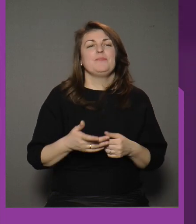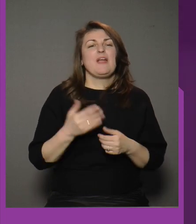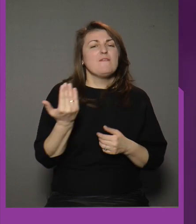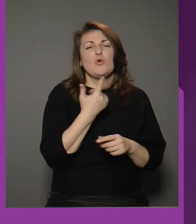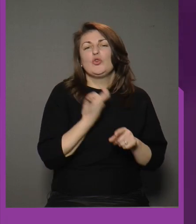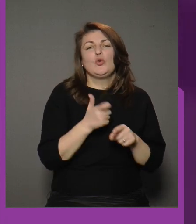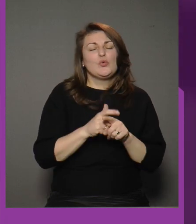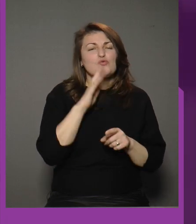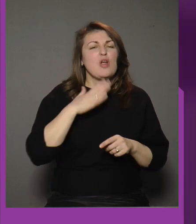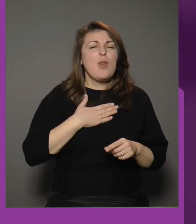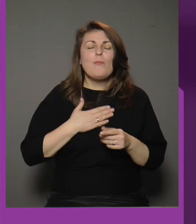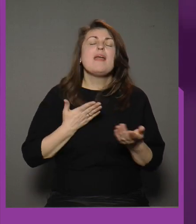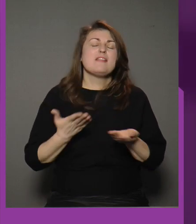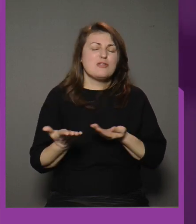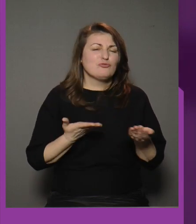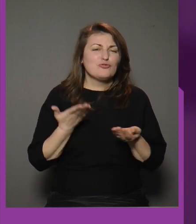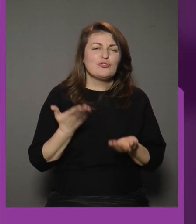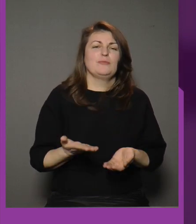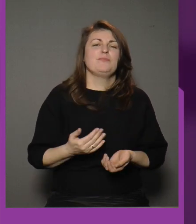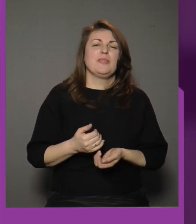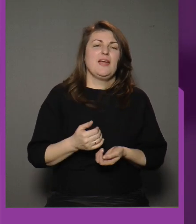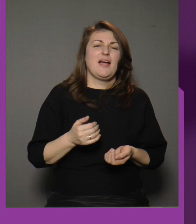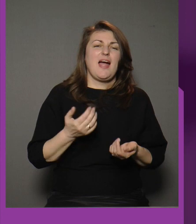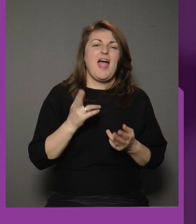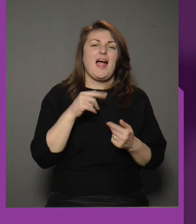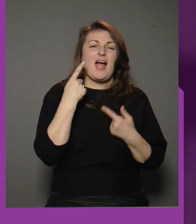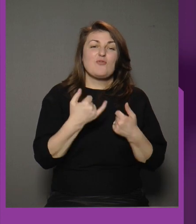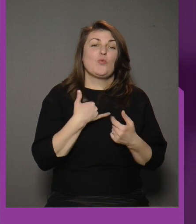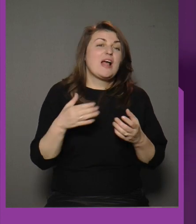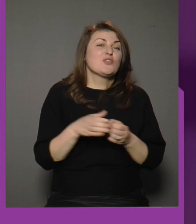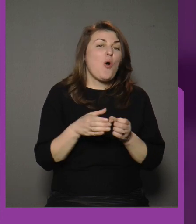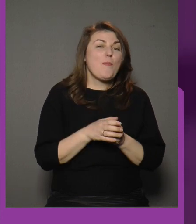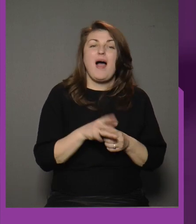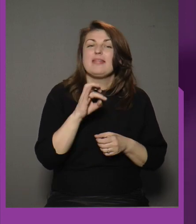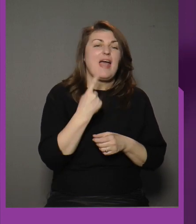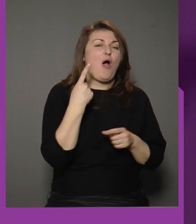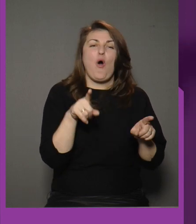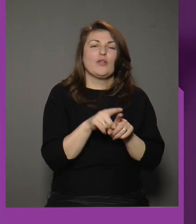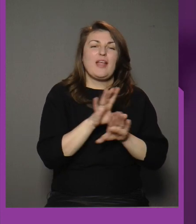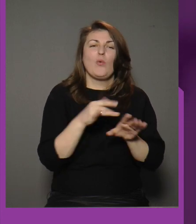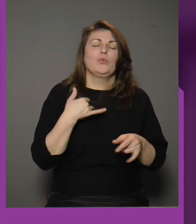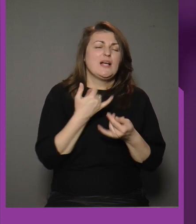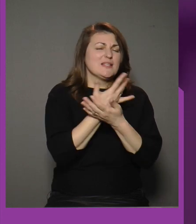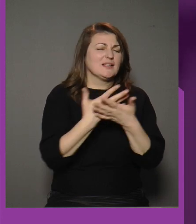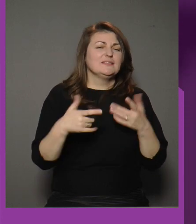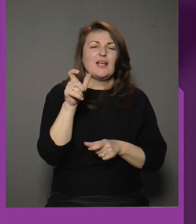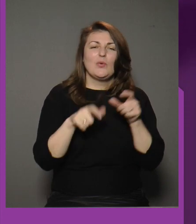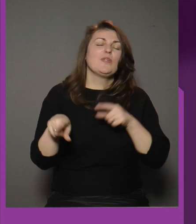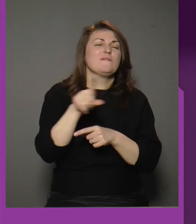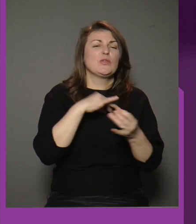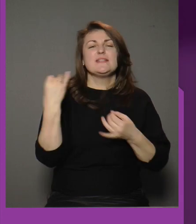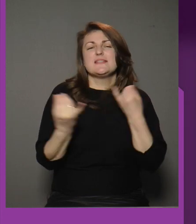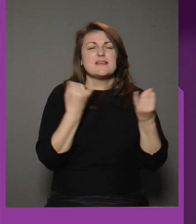дуже люблять лижі. Як кажу, у нас команда не однакова, у нас різні люди, вони цікаві